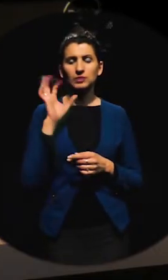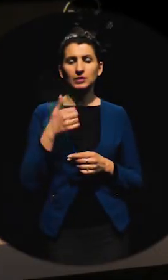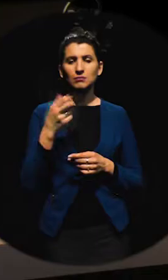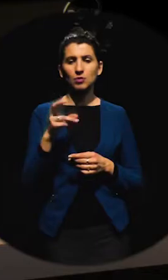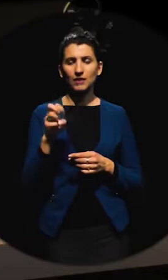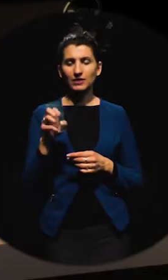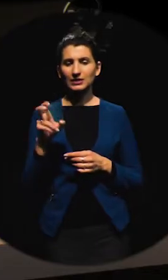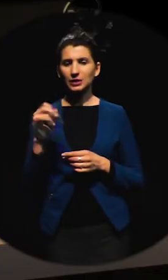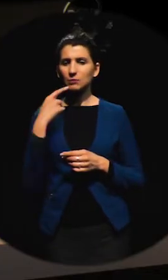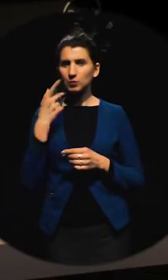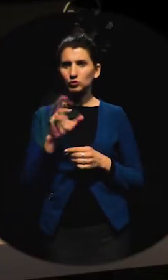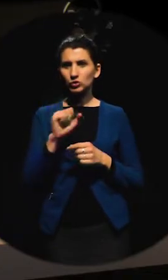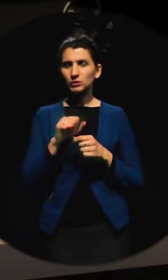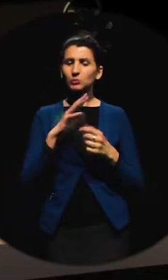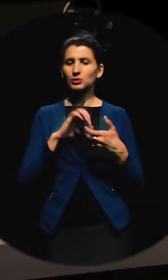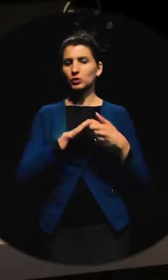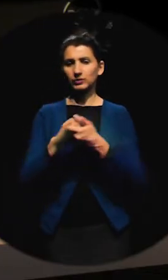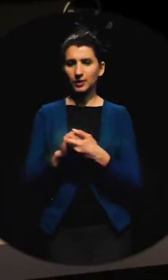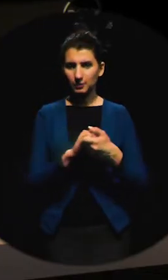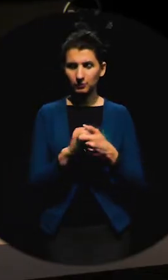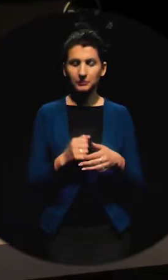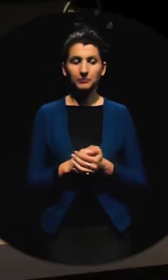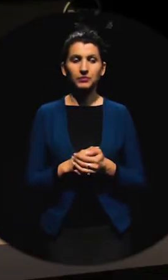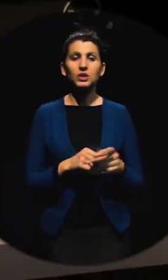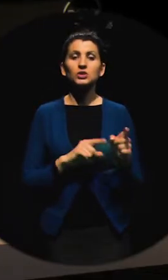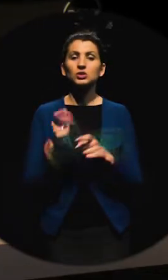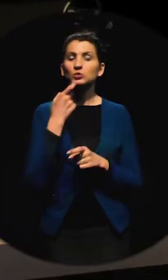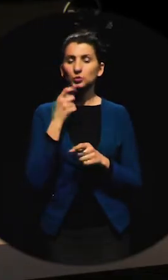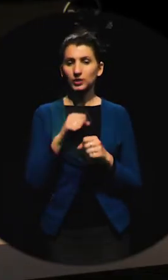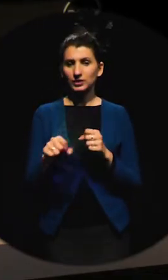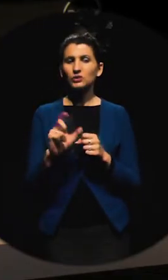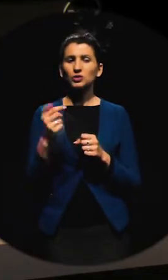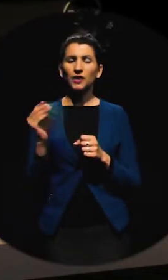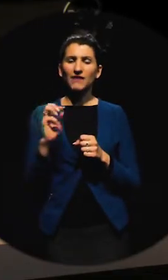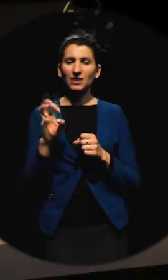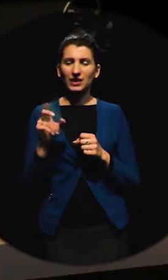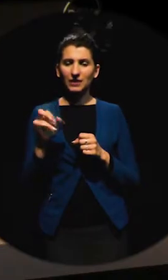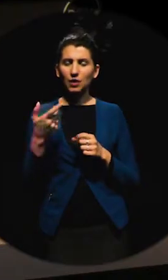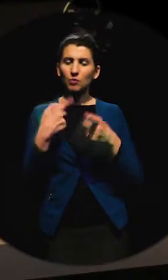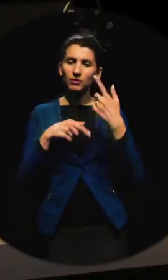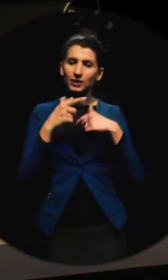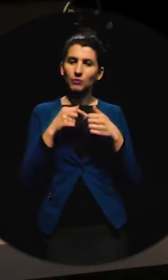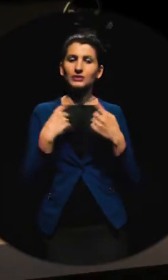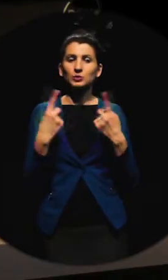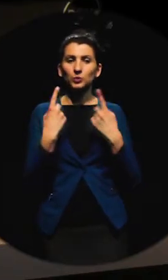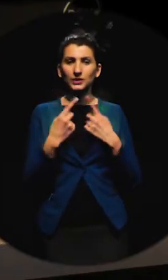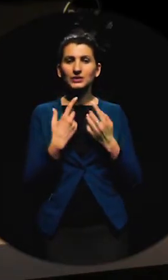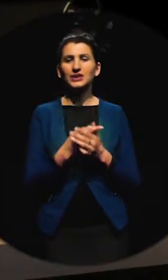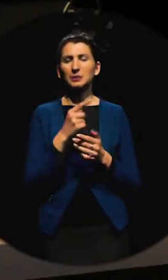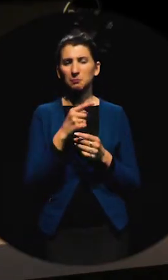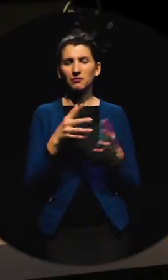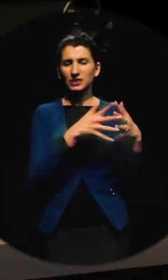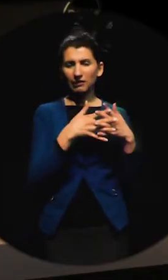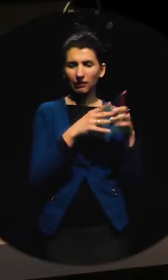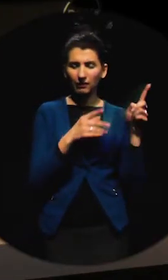daniną solidarnościową. Czyli znowu jakby to, co Ewelina mówiła tutaj, prawda, o tej akcji Stop Teleton,